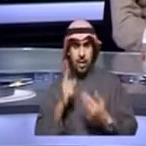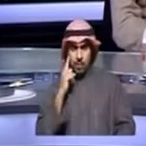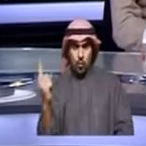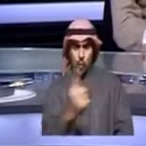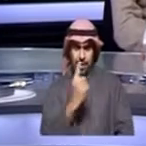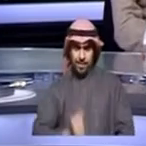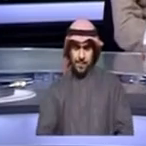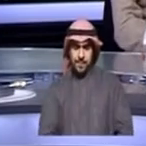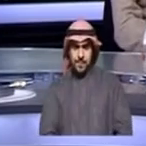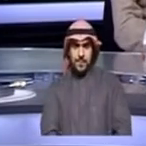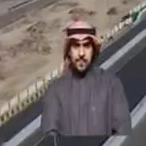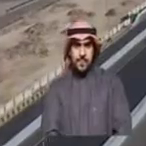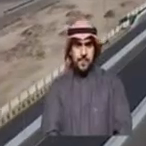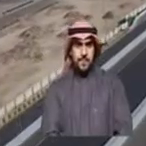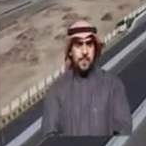المحلي والدولي.